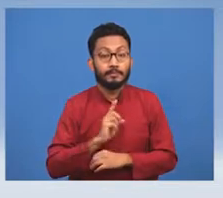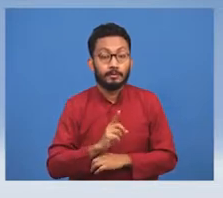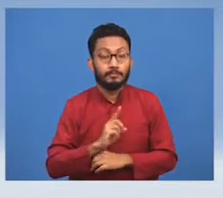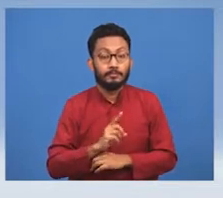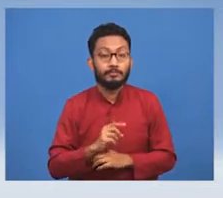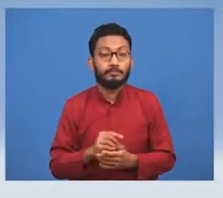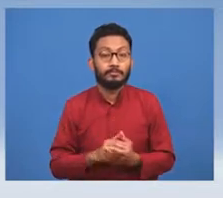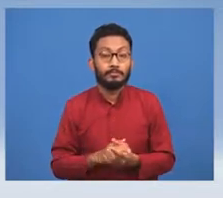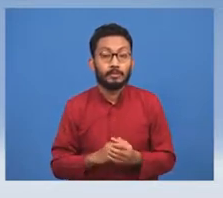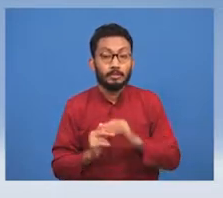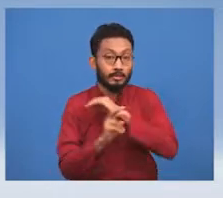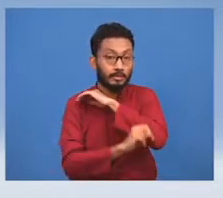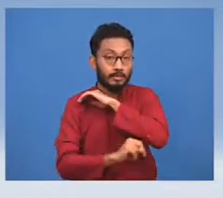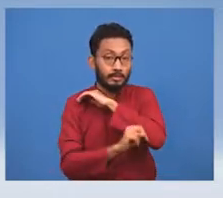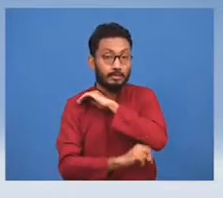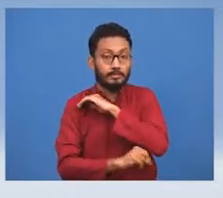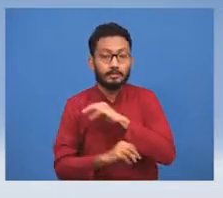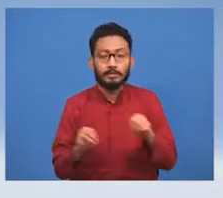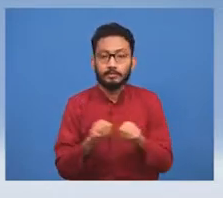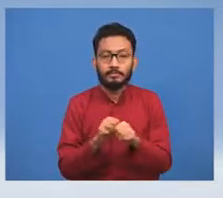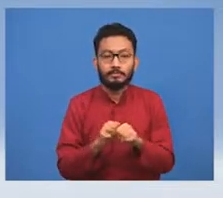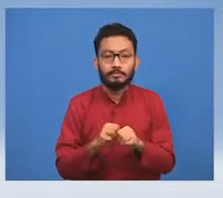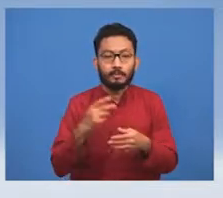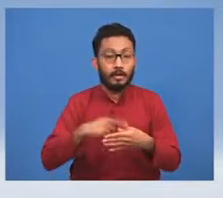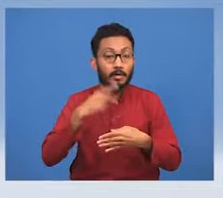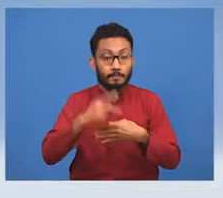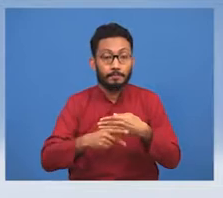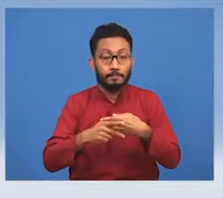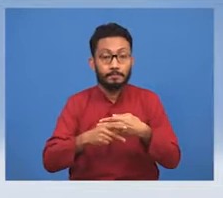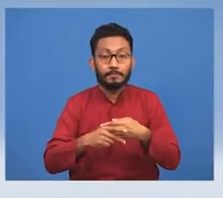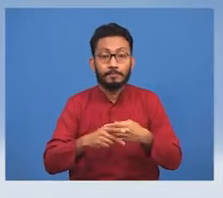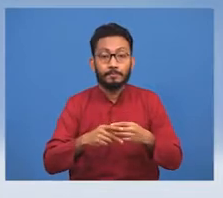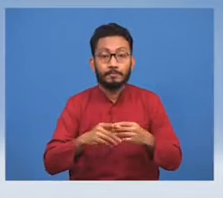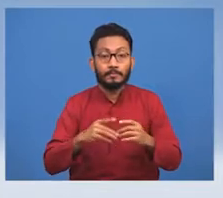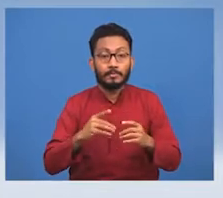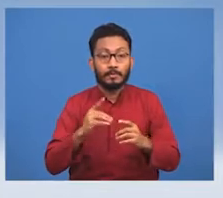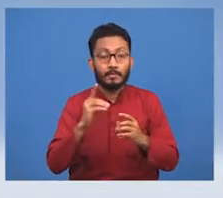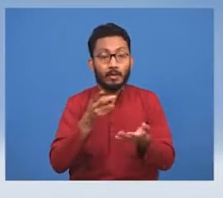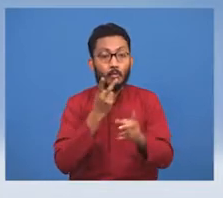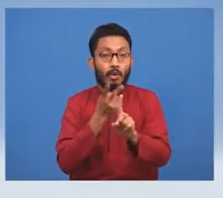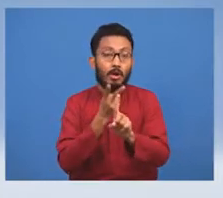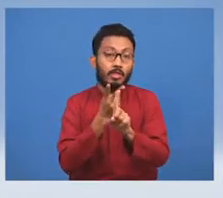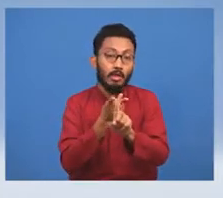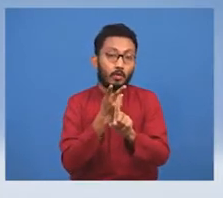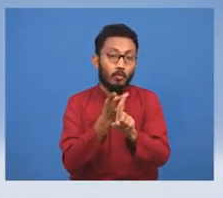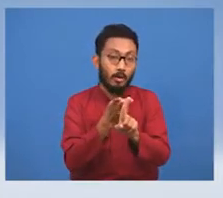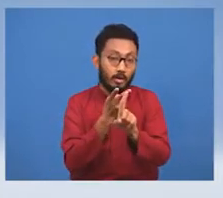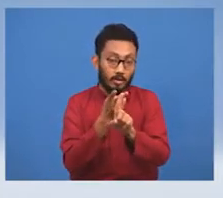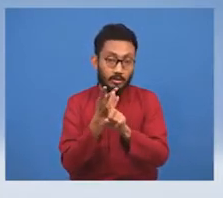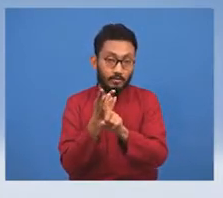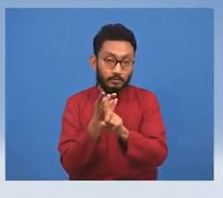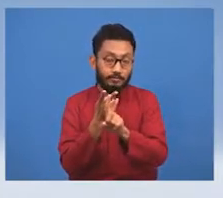Negeri. Berbagai-bagai program dakwah telah dilaksanakan oleh pihak-pihak